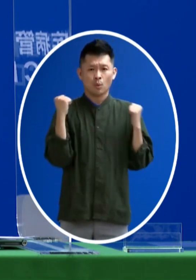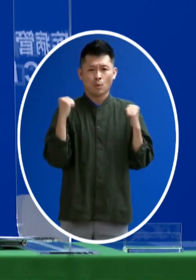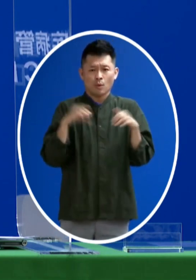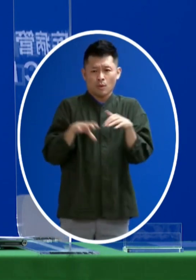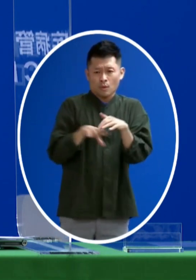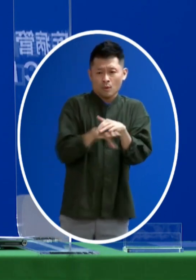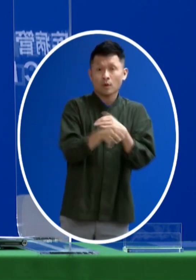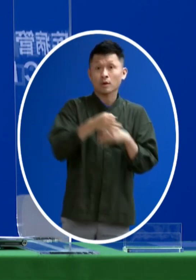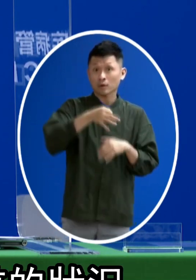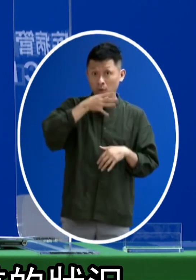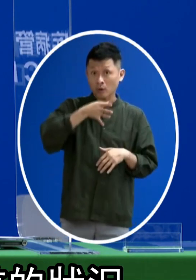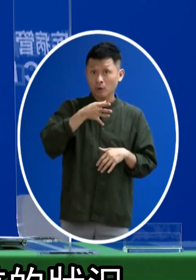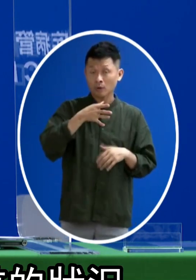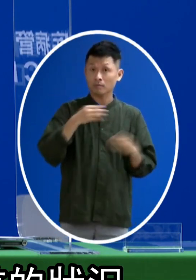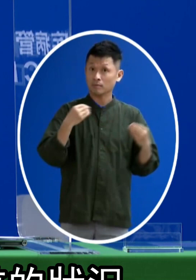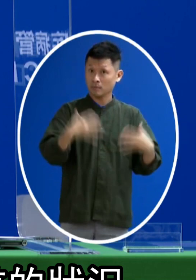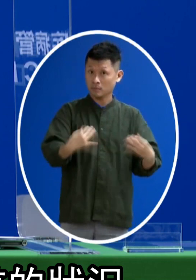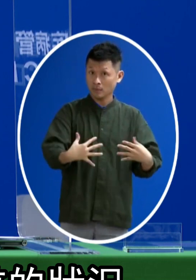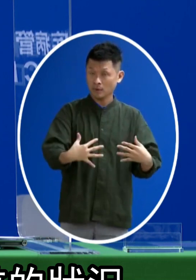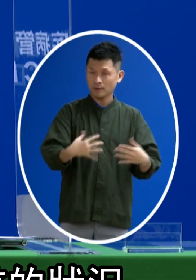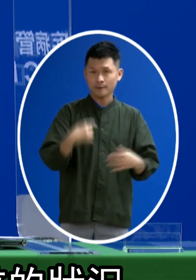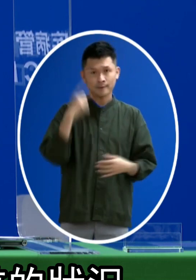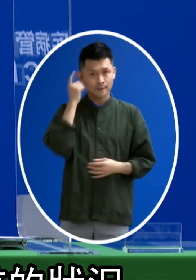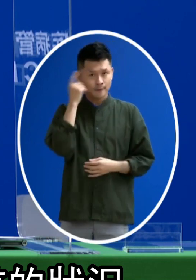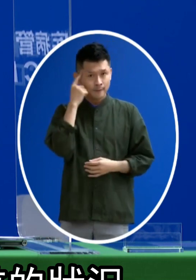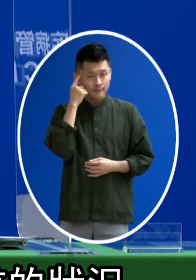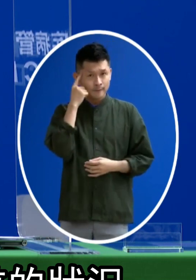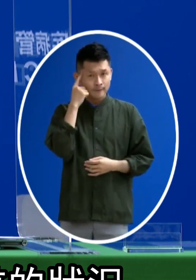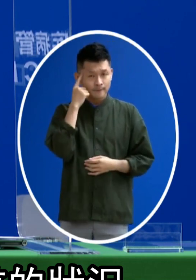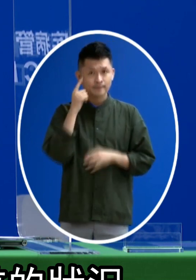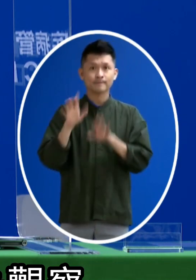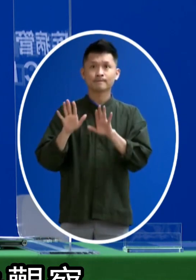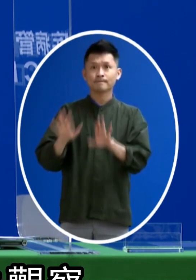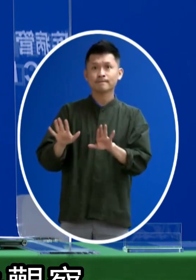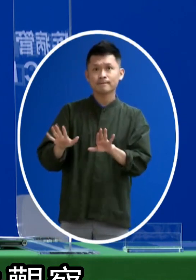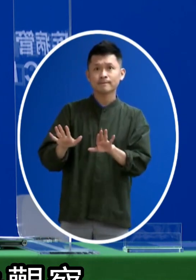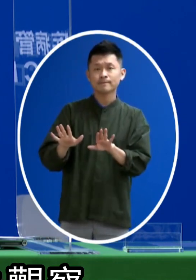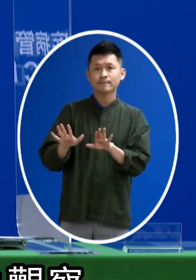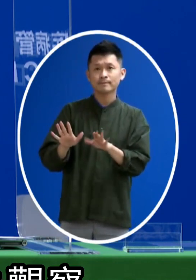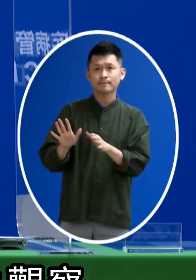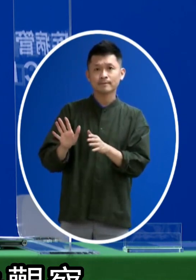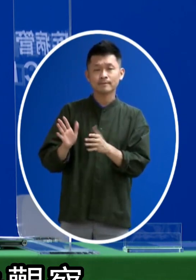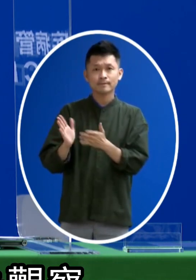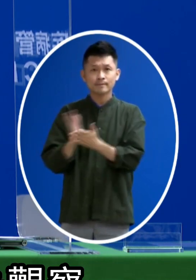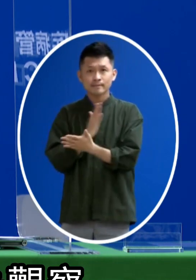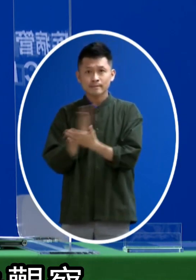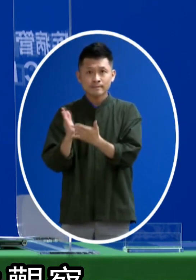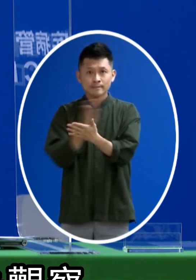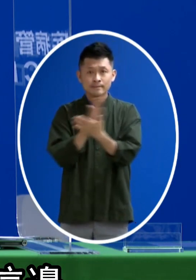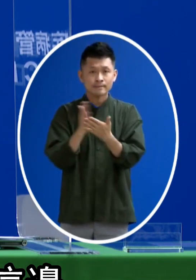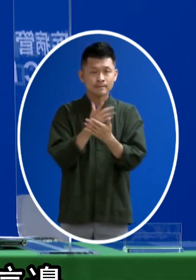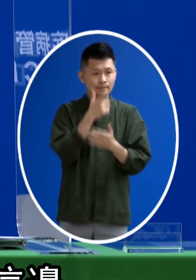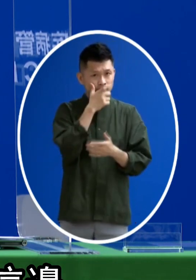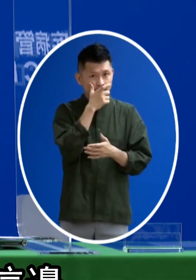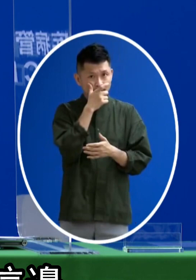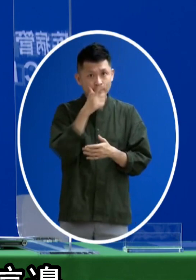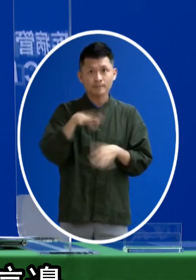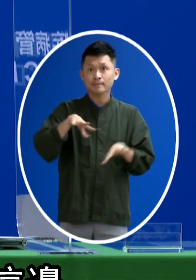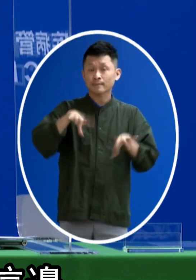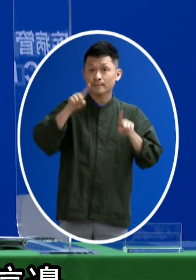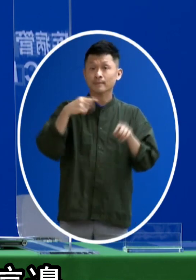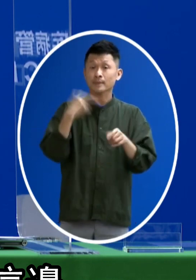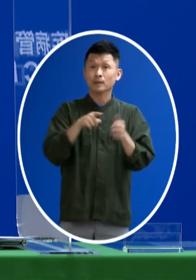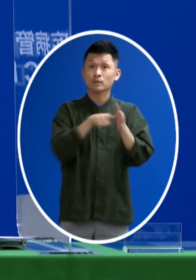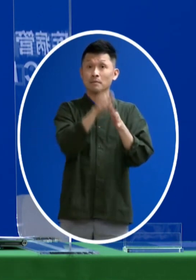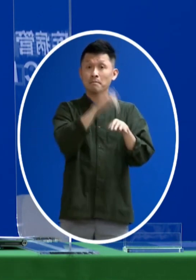话，应该是说我们会根据目前的状况，应该大多数都还是会先观察了，那我们也会咨询